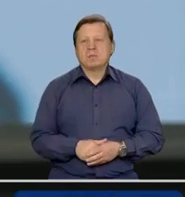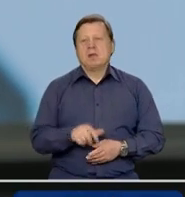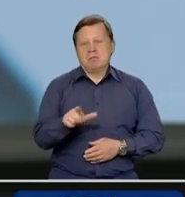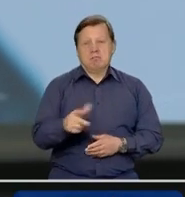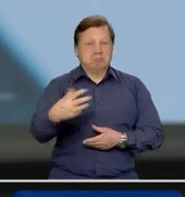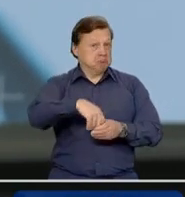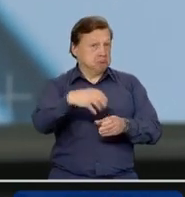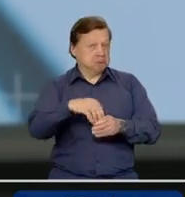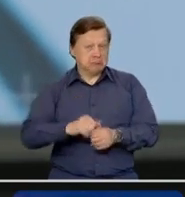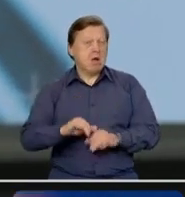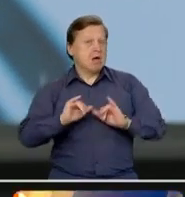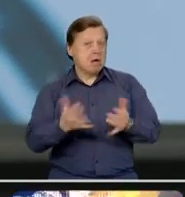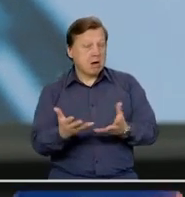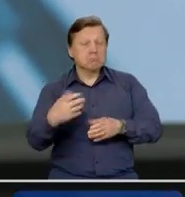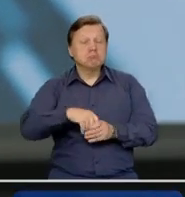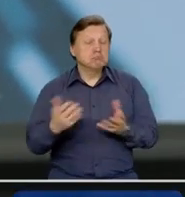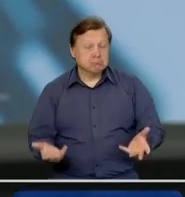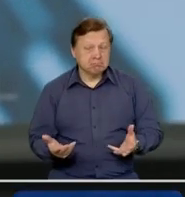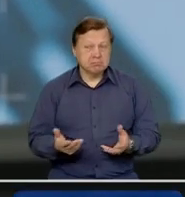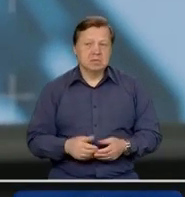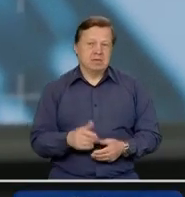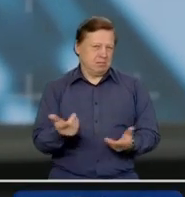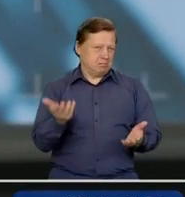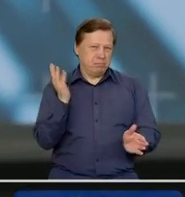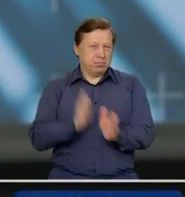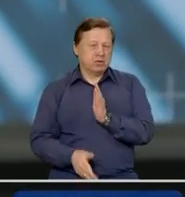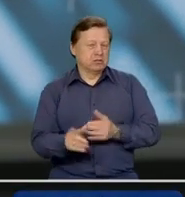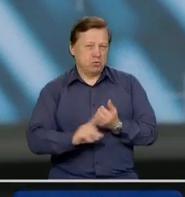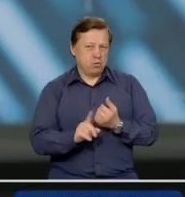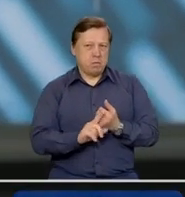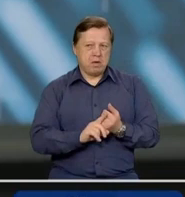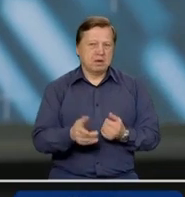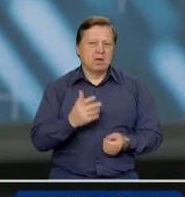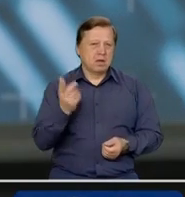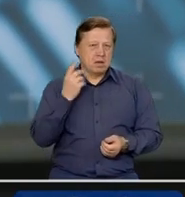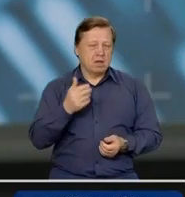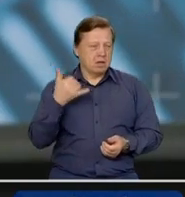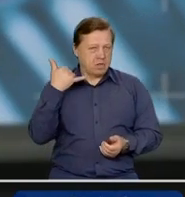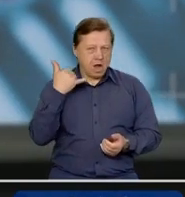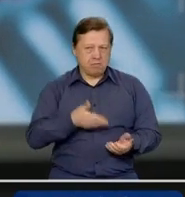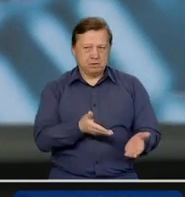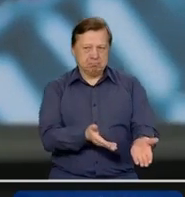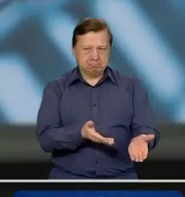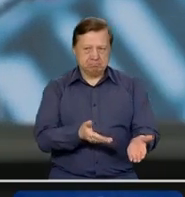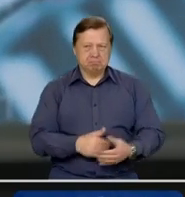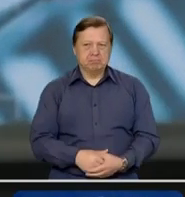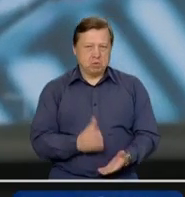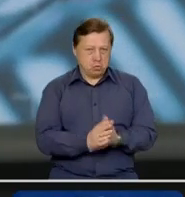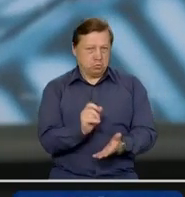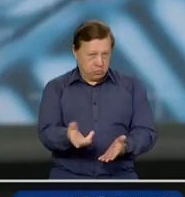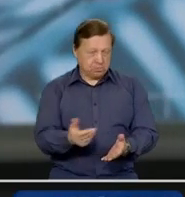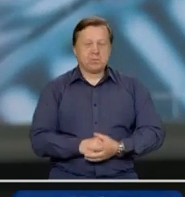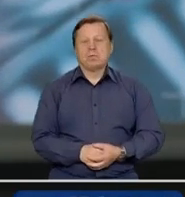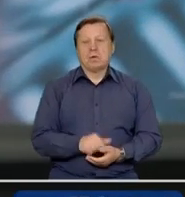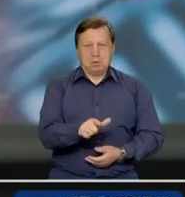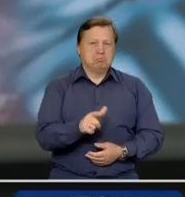udziałem. Jak to zrobić, żeby wziąć udział? Sytuacja bardzo prosta. Numer telefonu, który się wyświetli lada moment, lada chwila. O, już na ekranie.